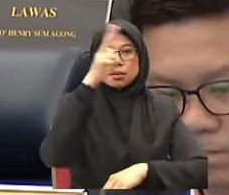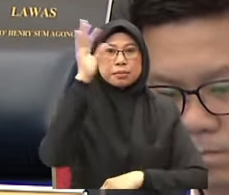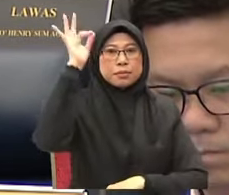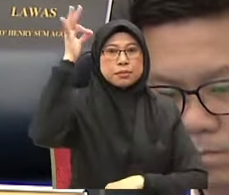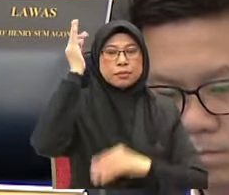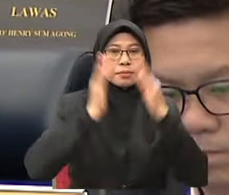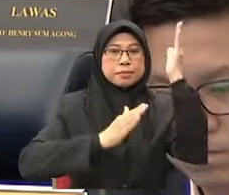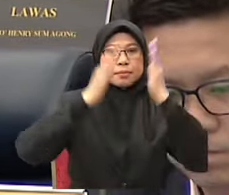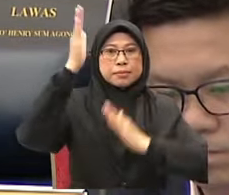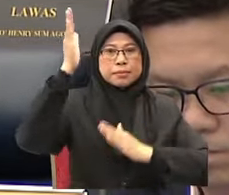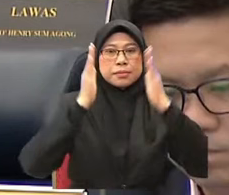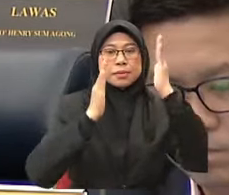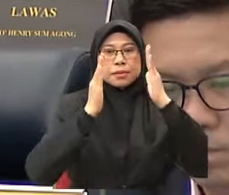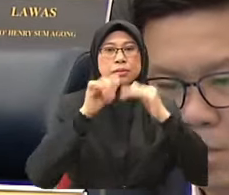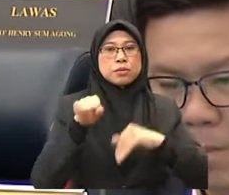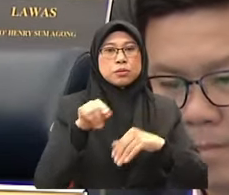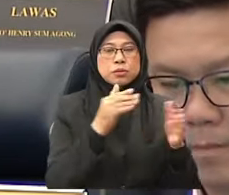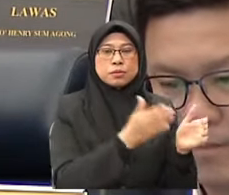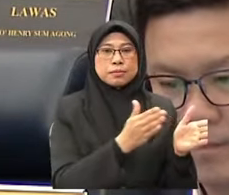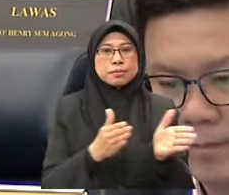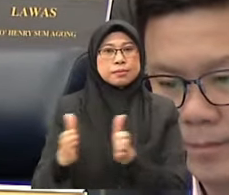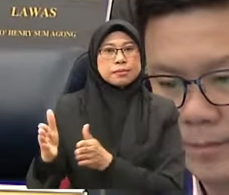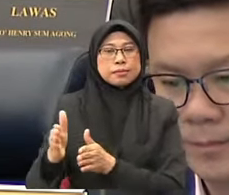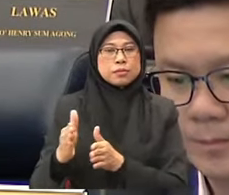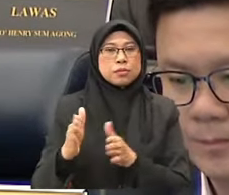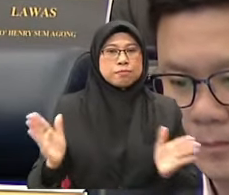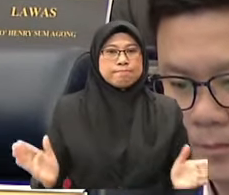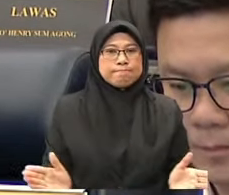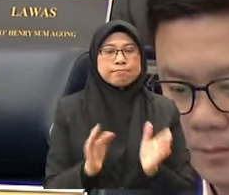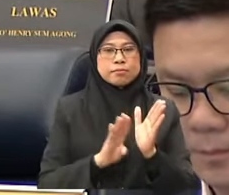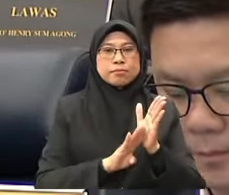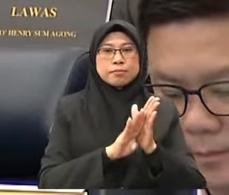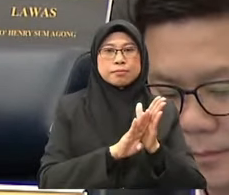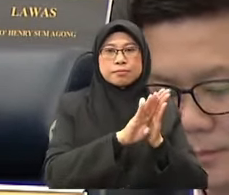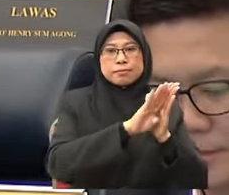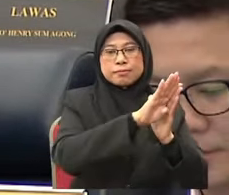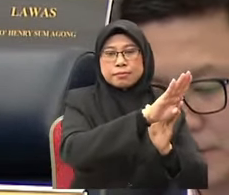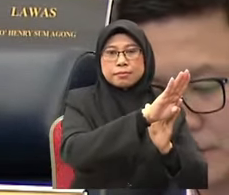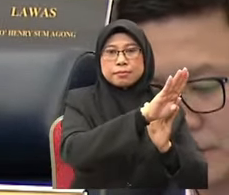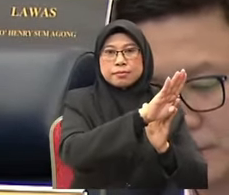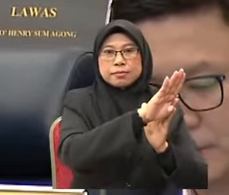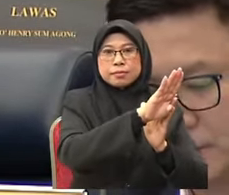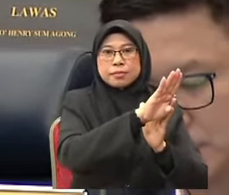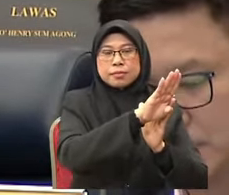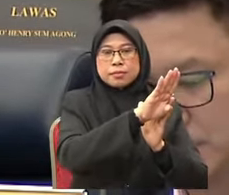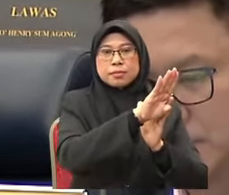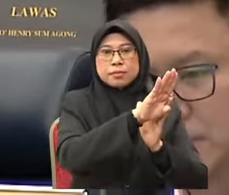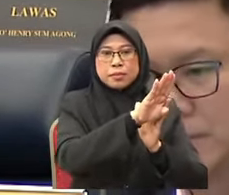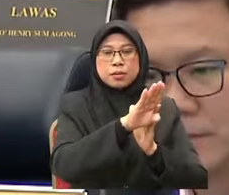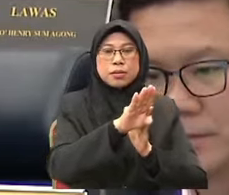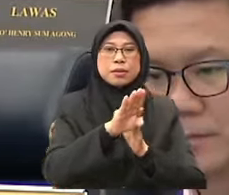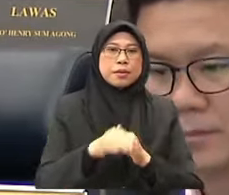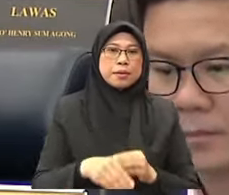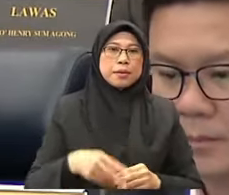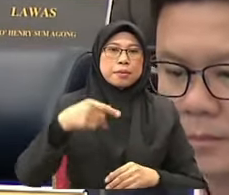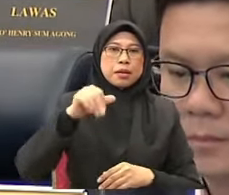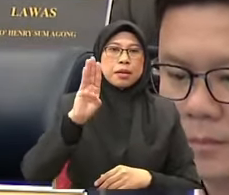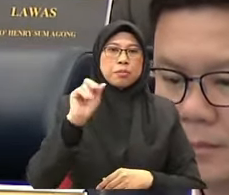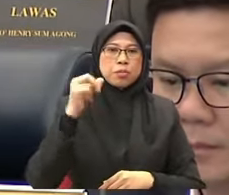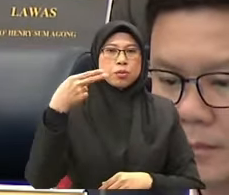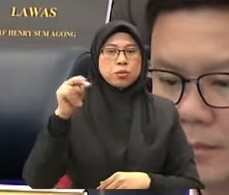Malaysia sebagai sebahagian daripada rancangan untuk merangsang pertumbuhan yang diterajui melalui pelaburan di kawasan luar bandar